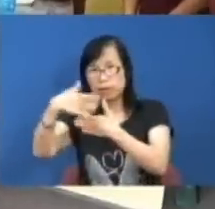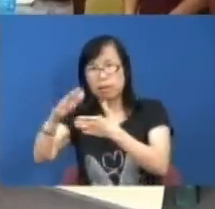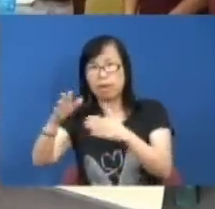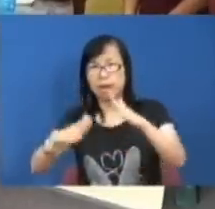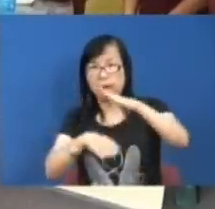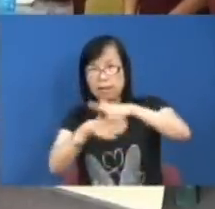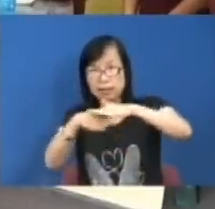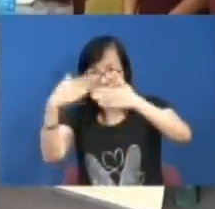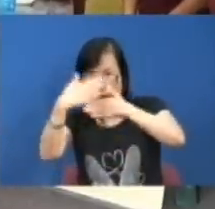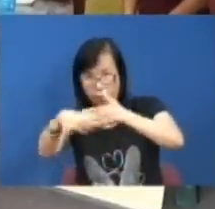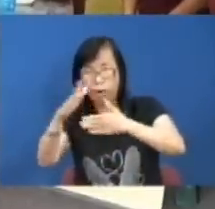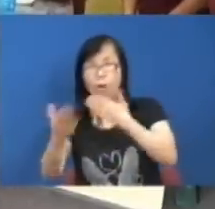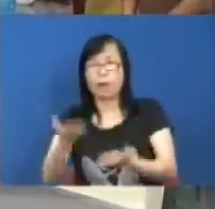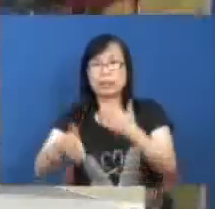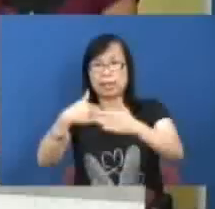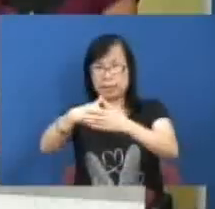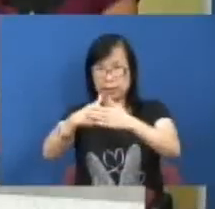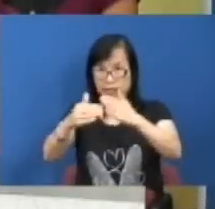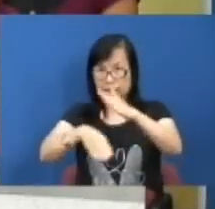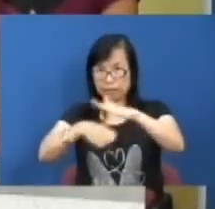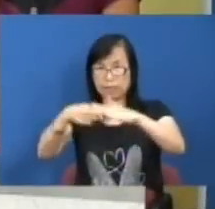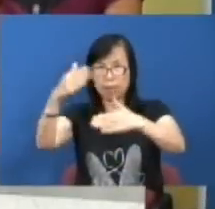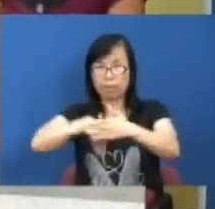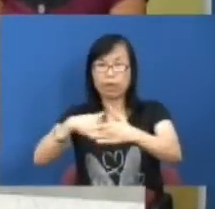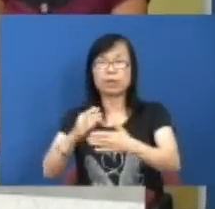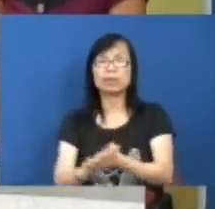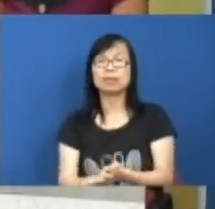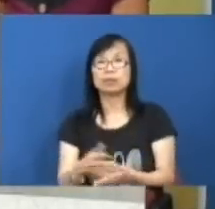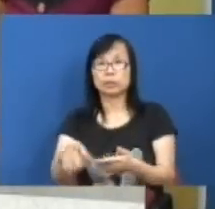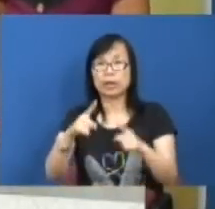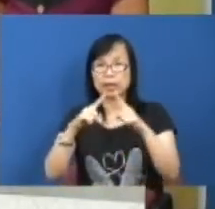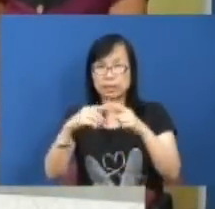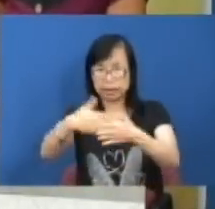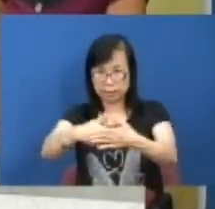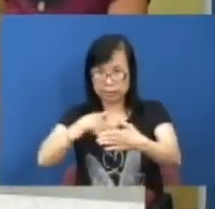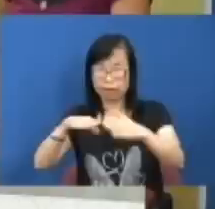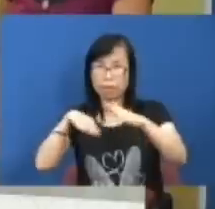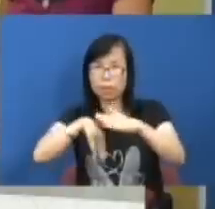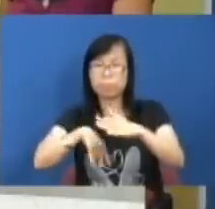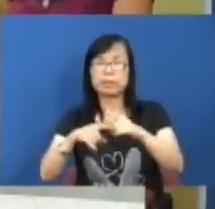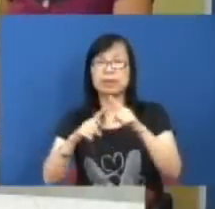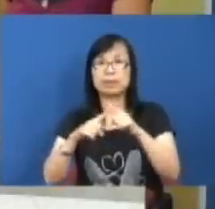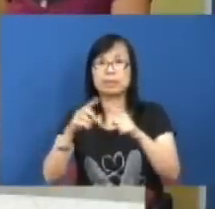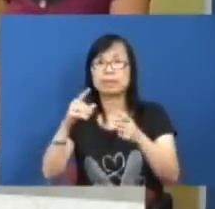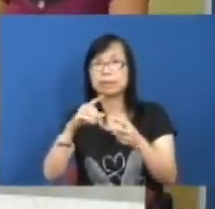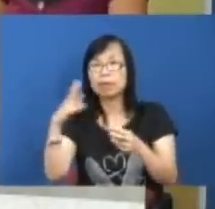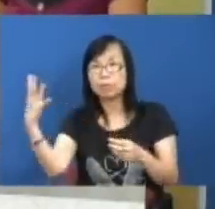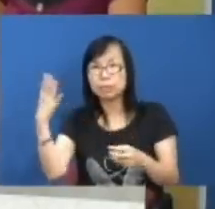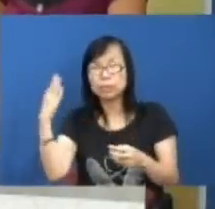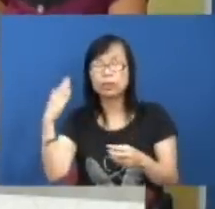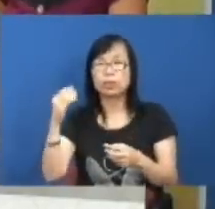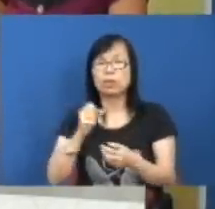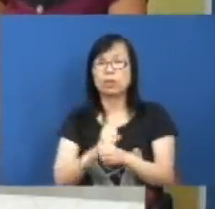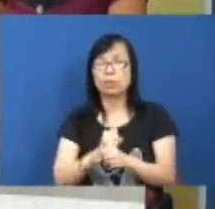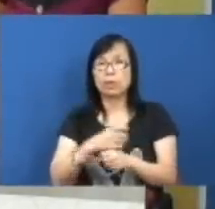外嗰個分別嘅咧？ 係室內咧就唔會用高壓水槍洗牆，一般都要用人手嘅鏟刷啊，去揾翻鬆撲嘅鬆浮嘅位